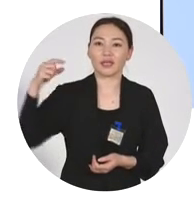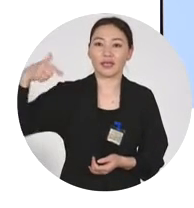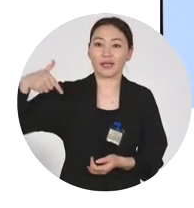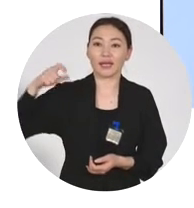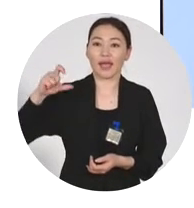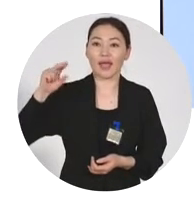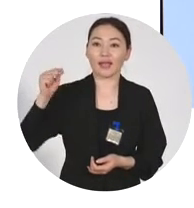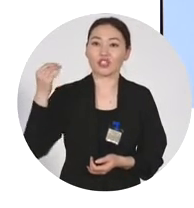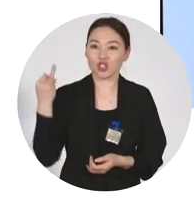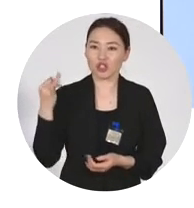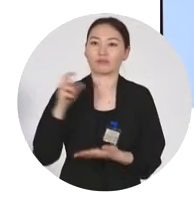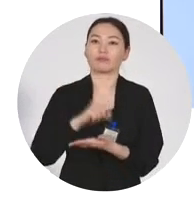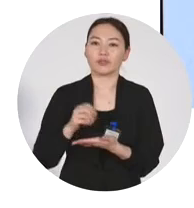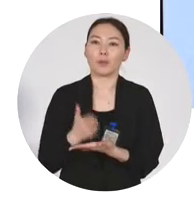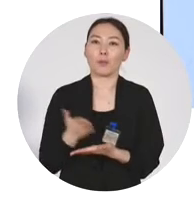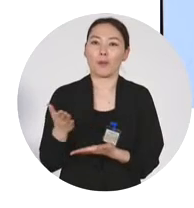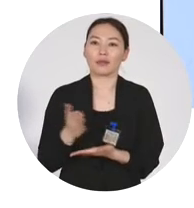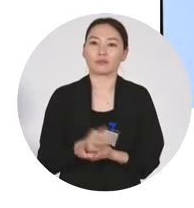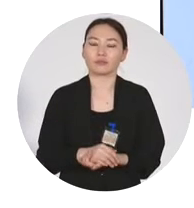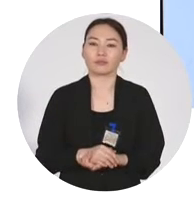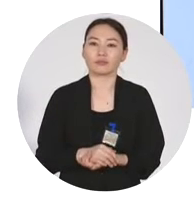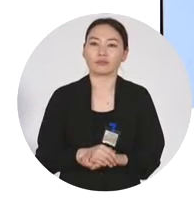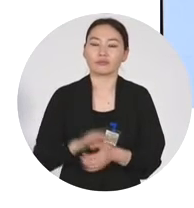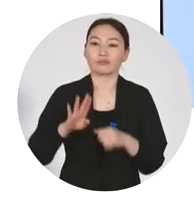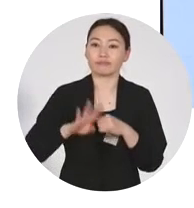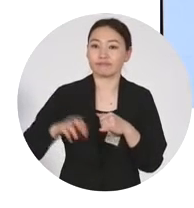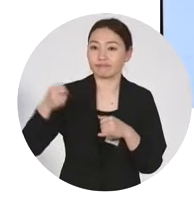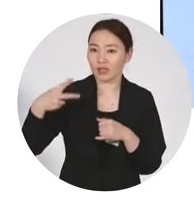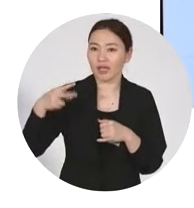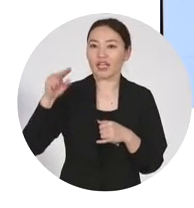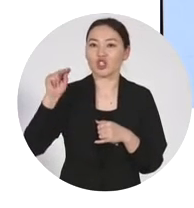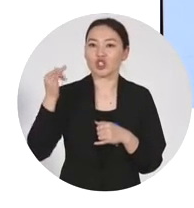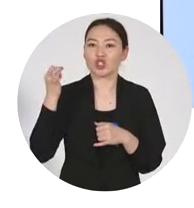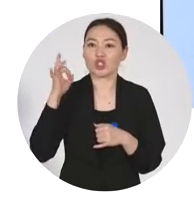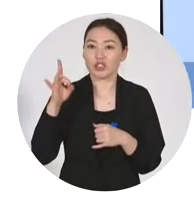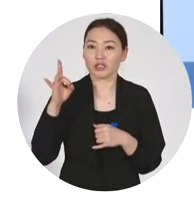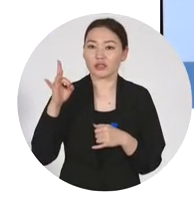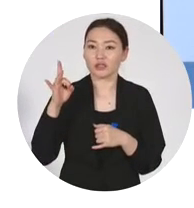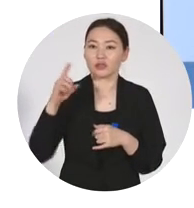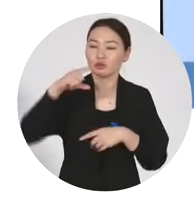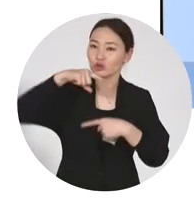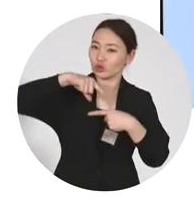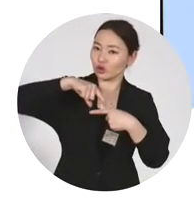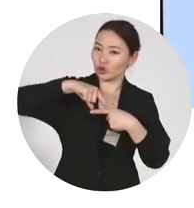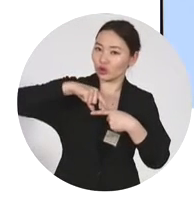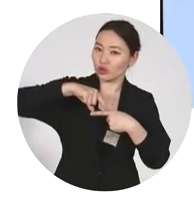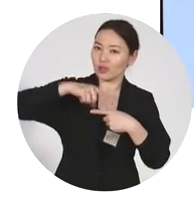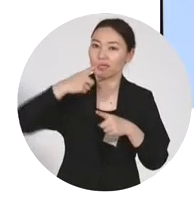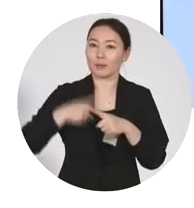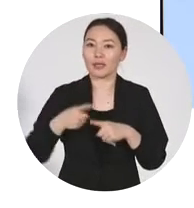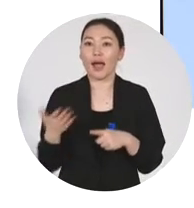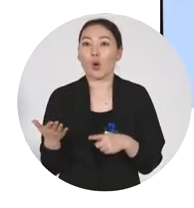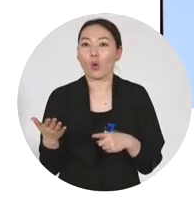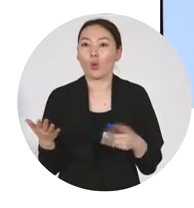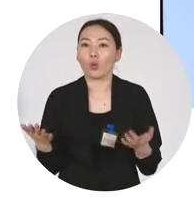гэж бичгэнэ. За дараа нь чир гэдэг үгэн дээр нөхцөлийг хэрхэн залгаж бичих вэ гэдгийг харъя.